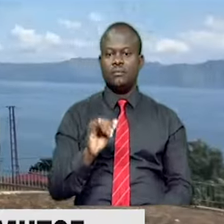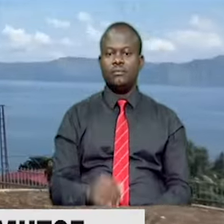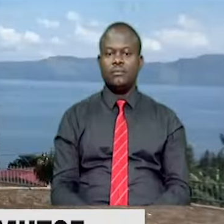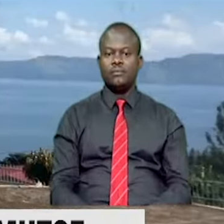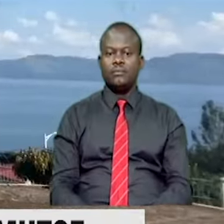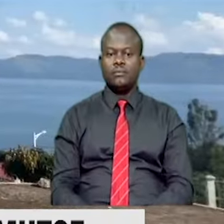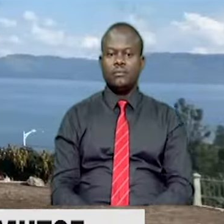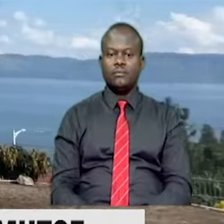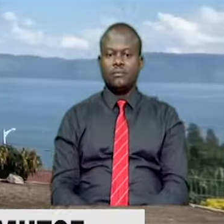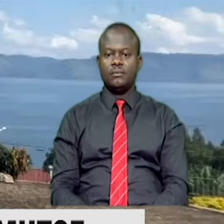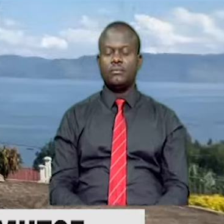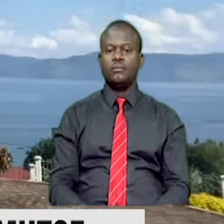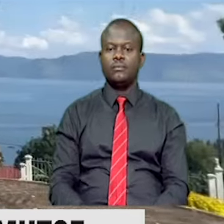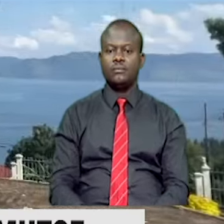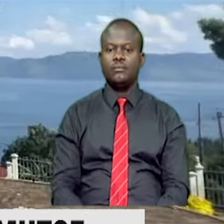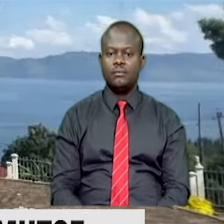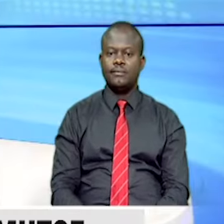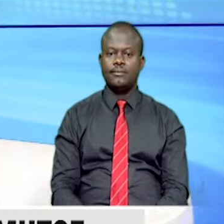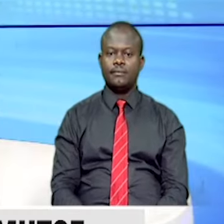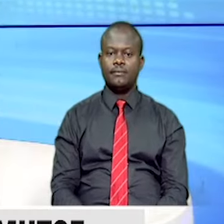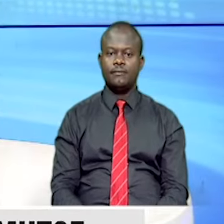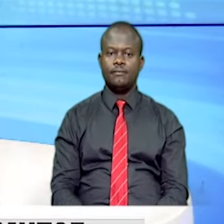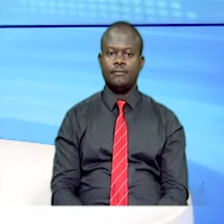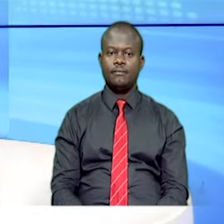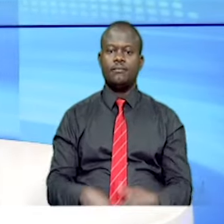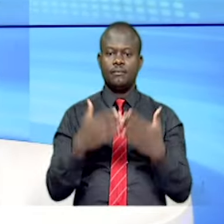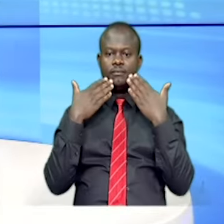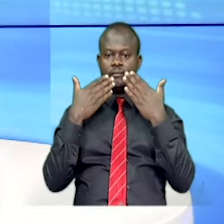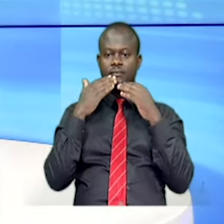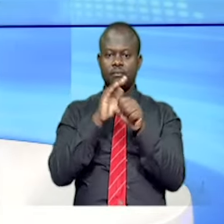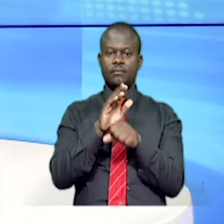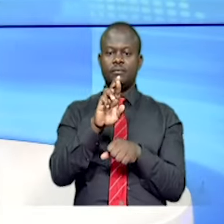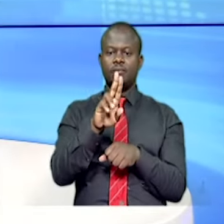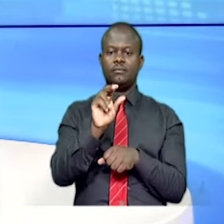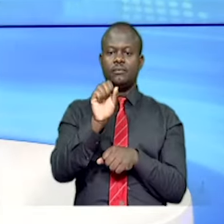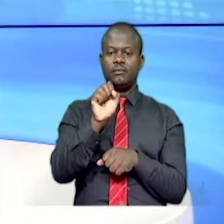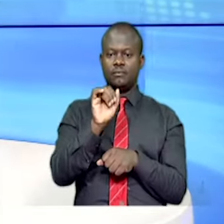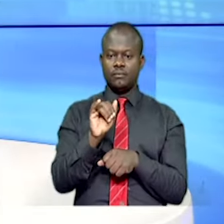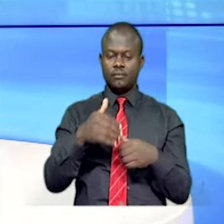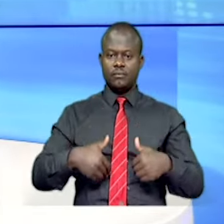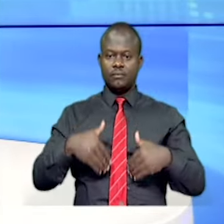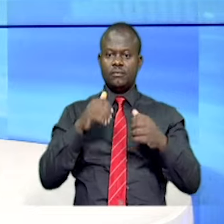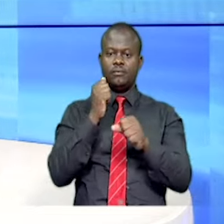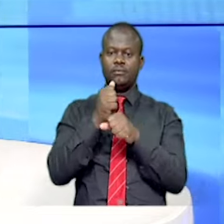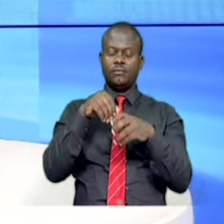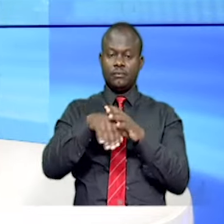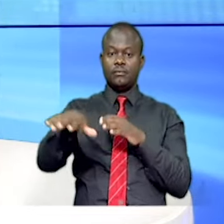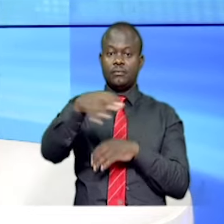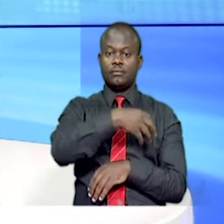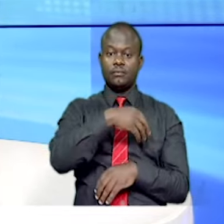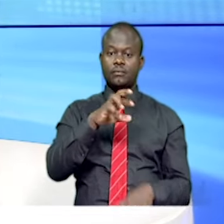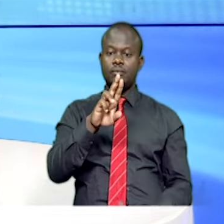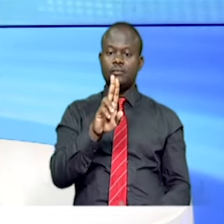Ruth kavutse mu karere ka Nyamasheke. Arakoze cyane Rusi. Naho urubyiruko rukorera mu gakiriro ka